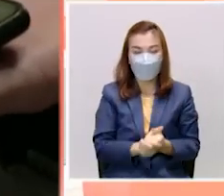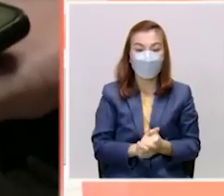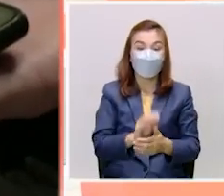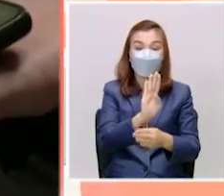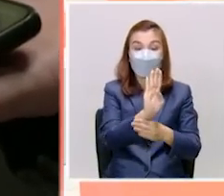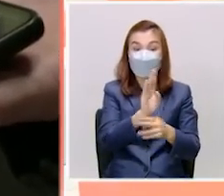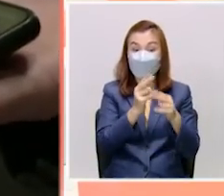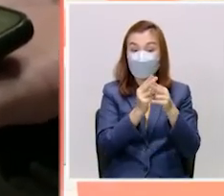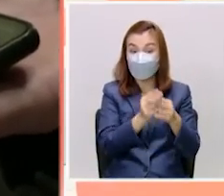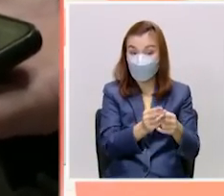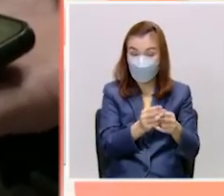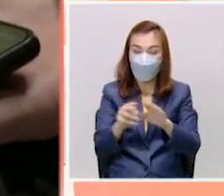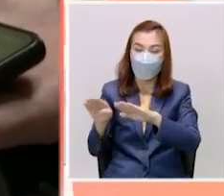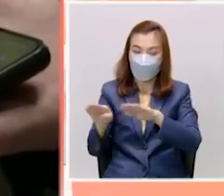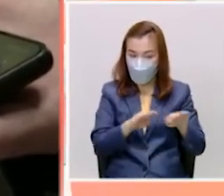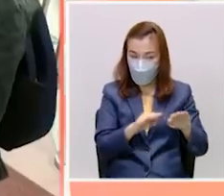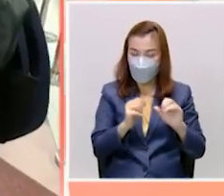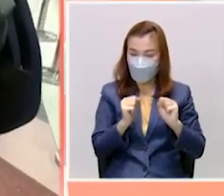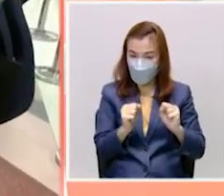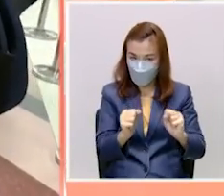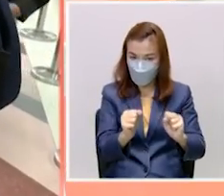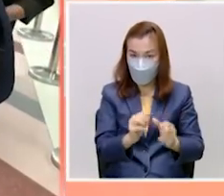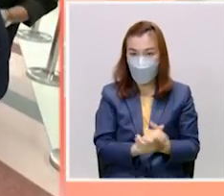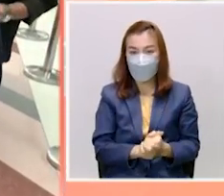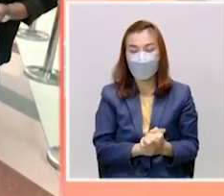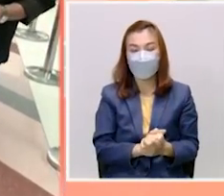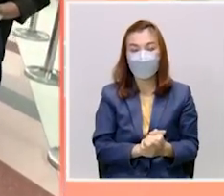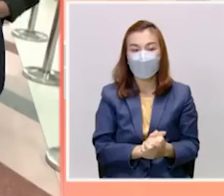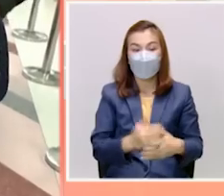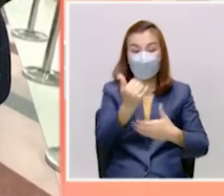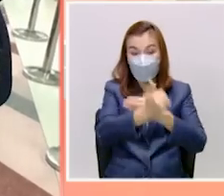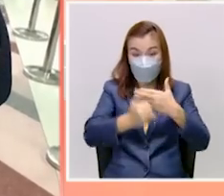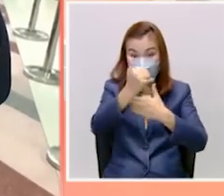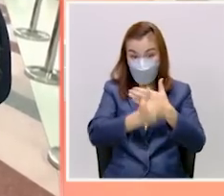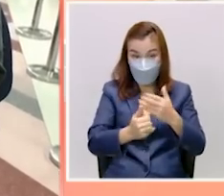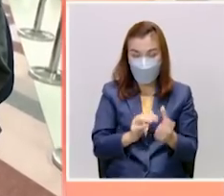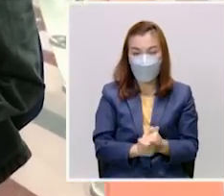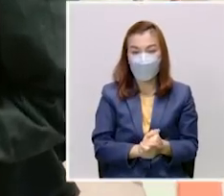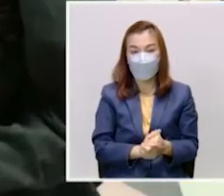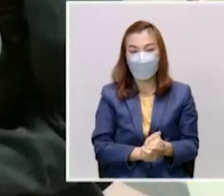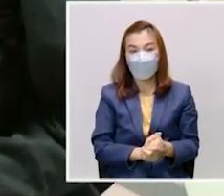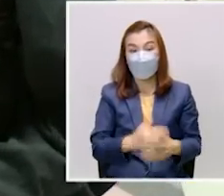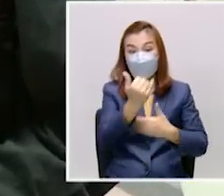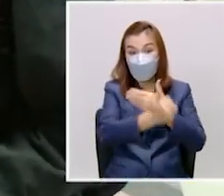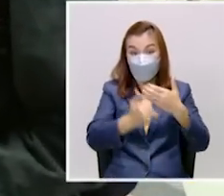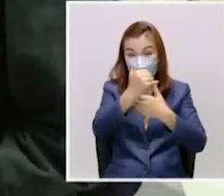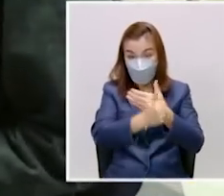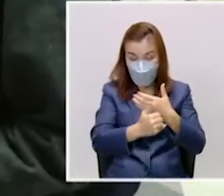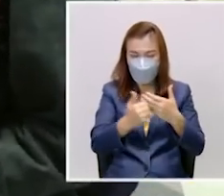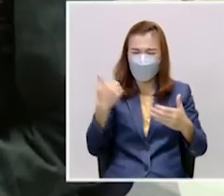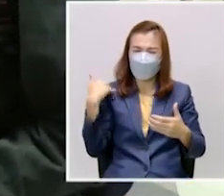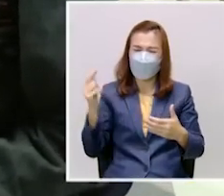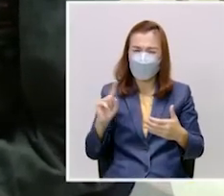ชนก็แน่นอนก็พร้อมต่อสู้อยู่แล้วนะครับสำหรับภายในประเทศนี้แน่นอนขอคิดว่าสำนักสุ